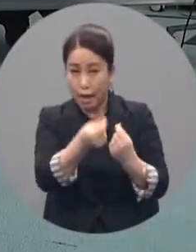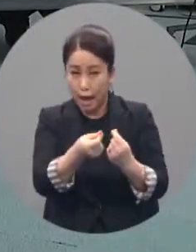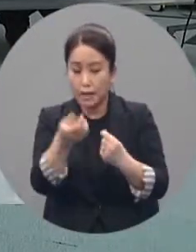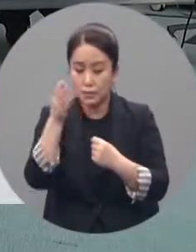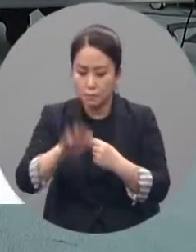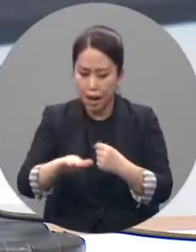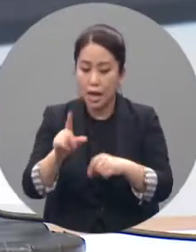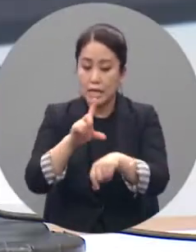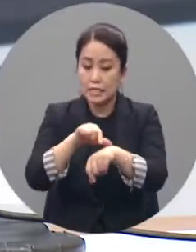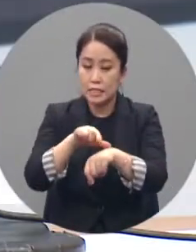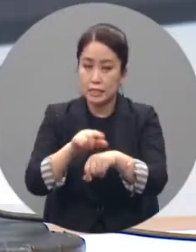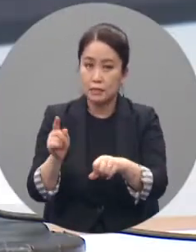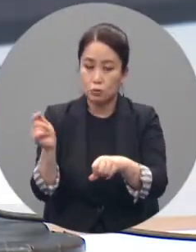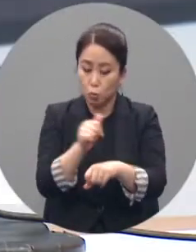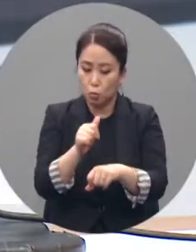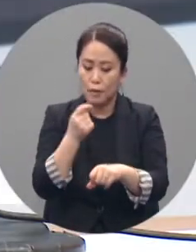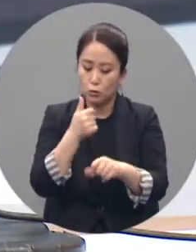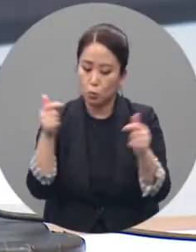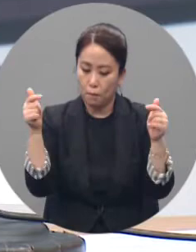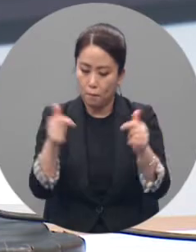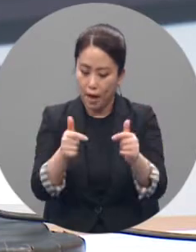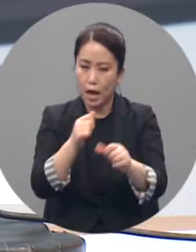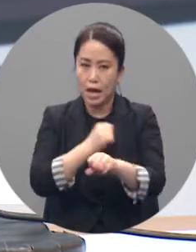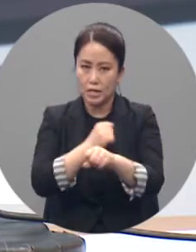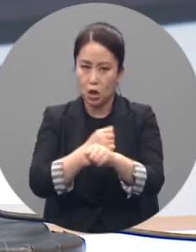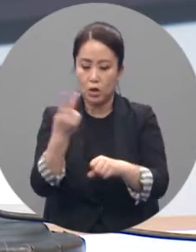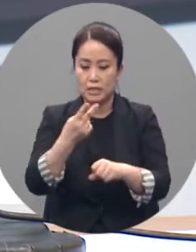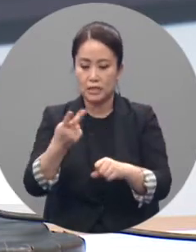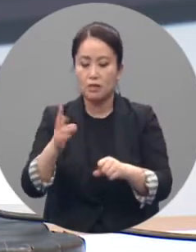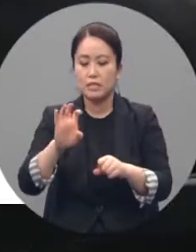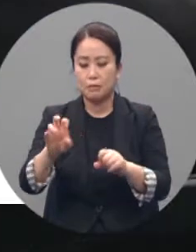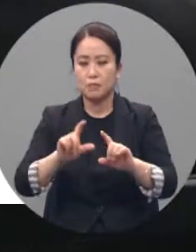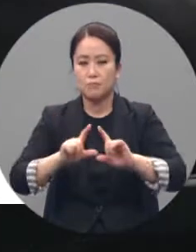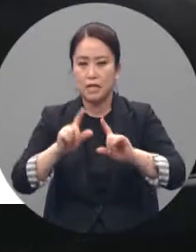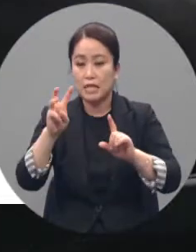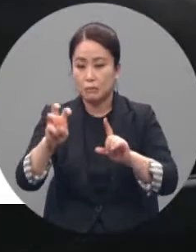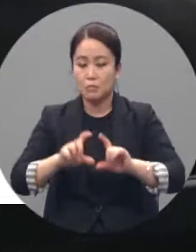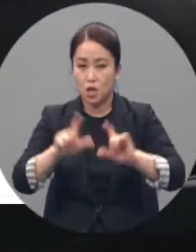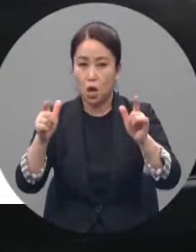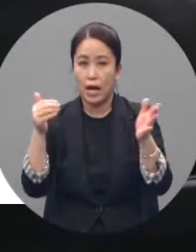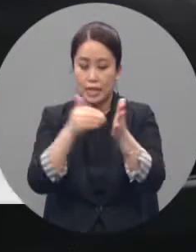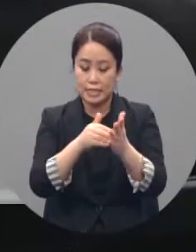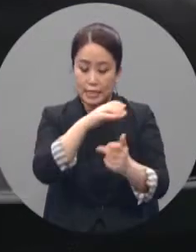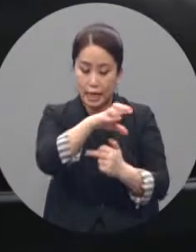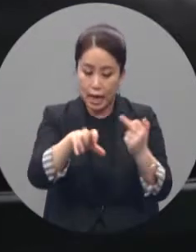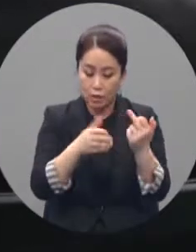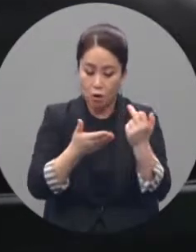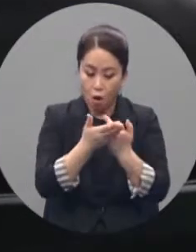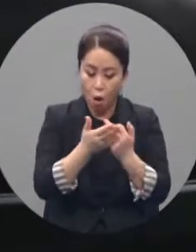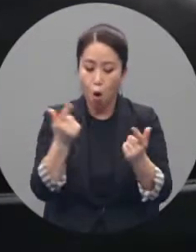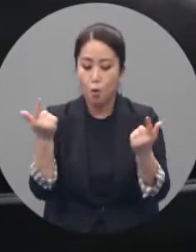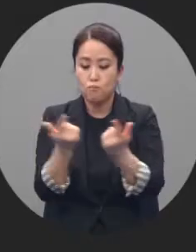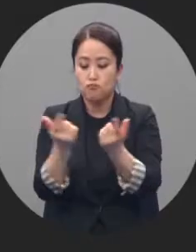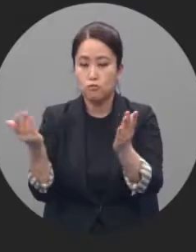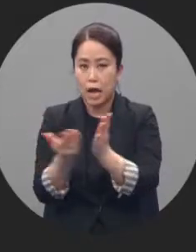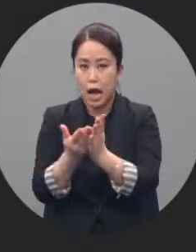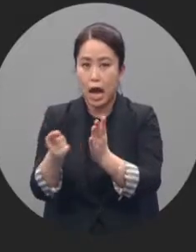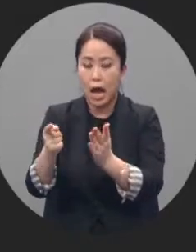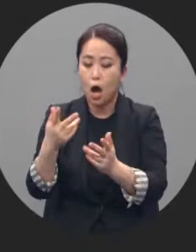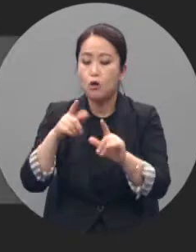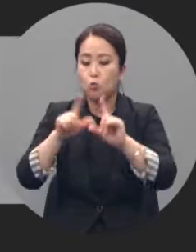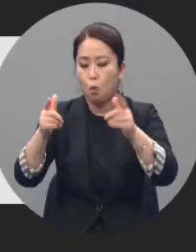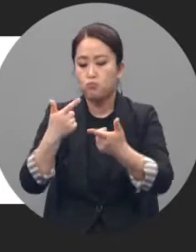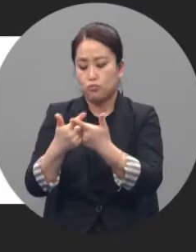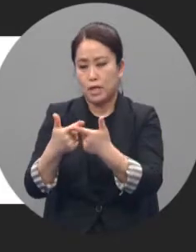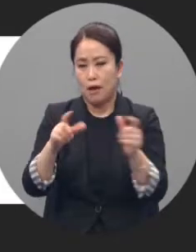400km로 속도만 낮춰 2030년까지 가덕도와 북항, 동부산을 잇겠다는 겁니다. 여반루프 도입의 가장 큰